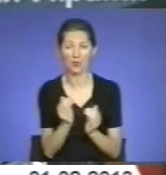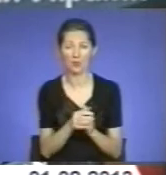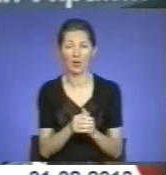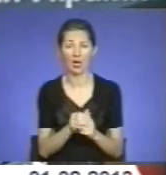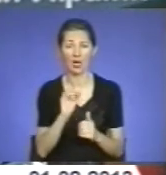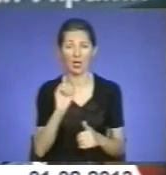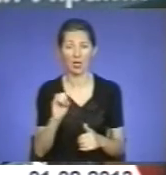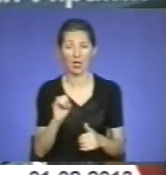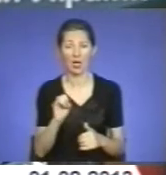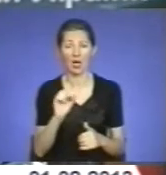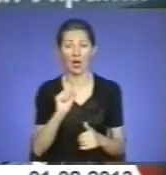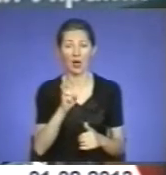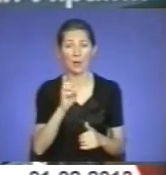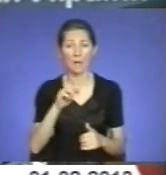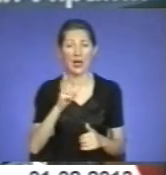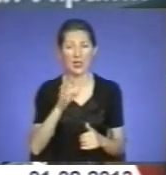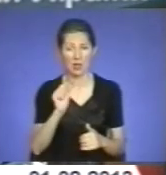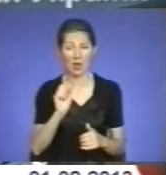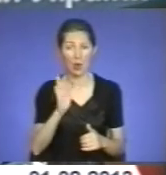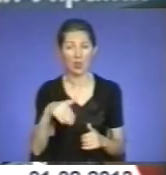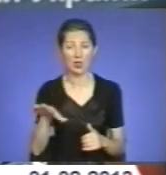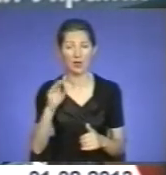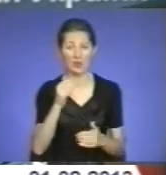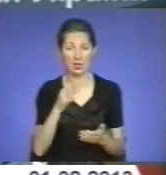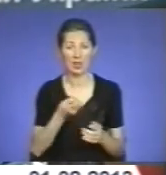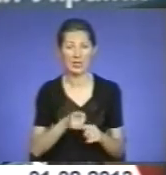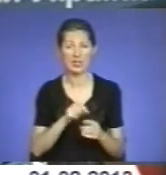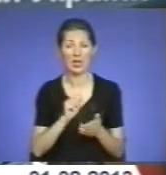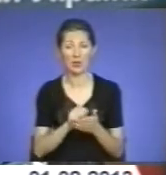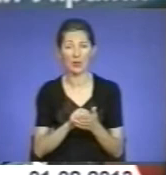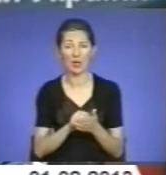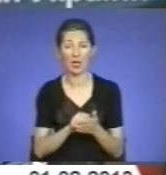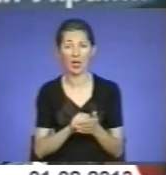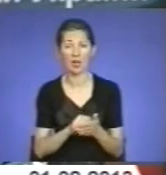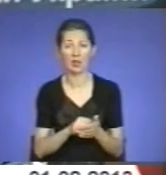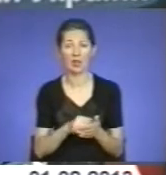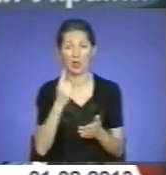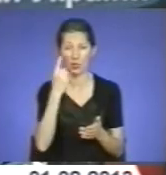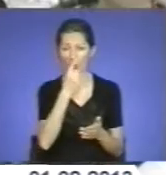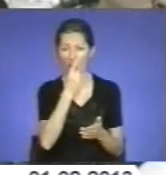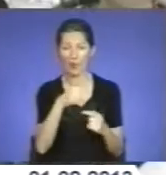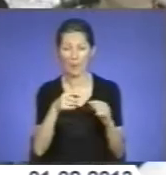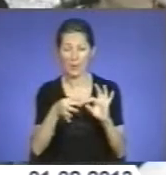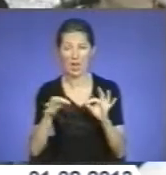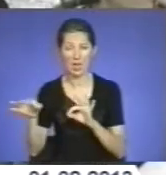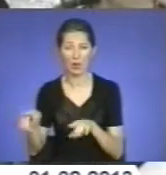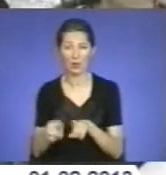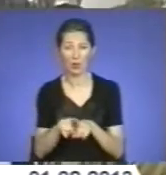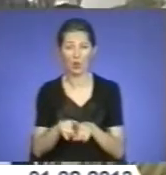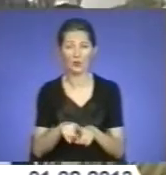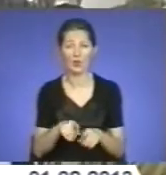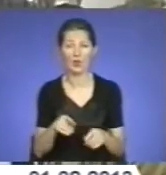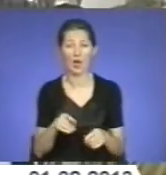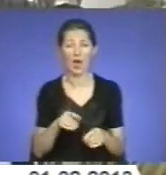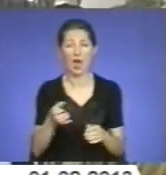і абетка буде вміщати всі ці матеріали, і з зоровим рядом також. А якщо нових освітничих